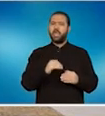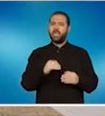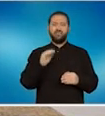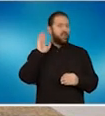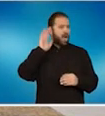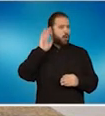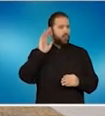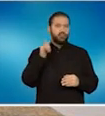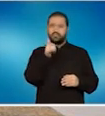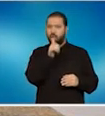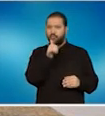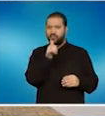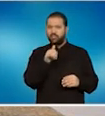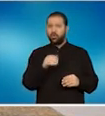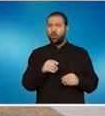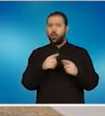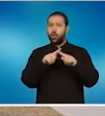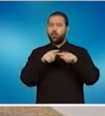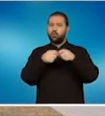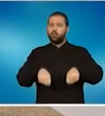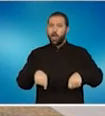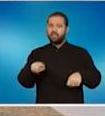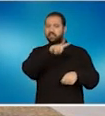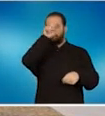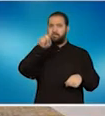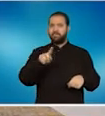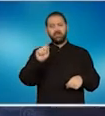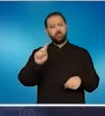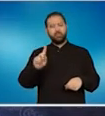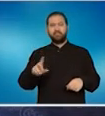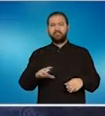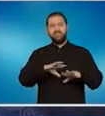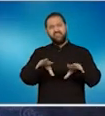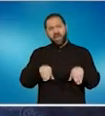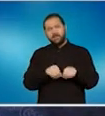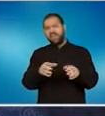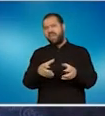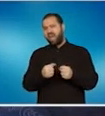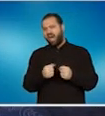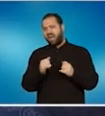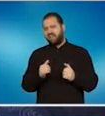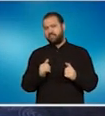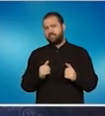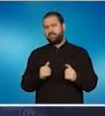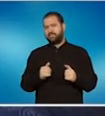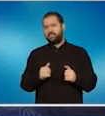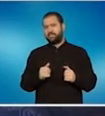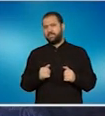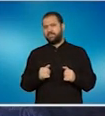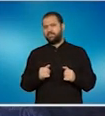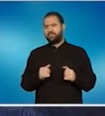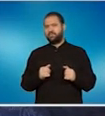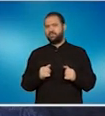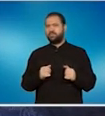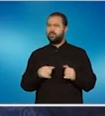audio-video care să cuprindă... Completă cu toate. Există o bună parte și familia are acces la ea. Există